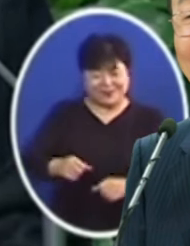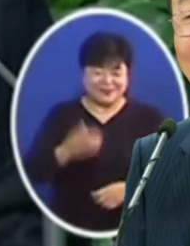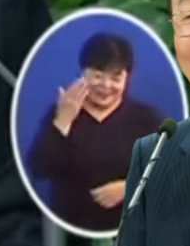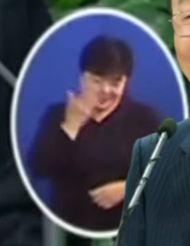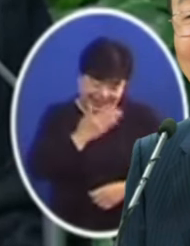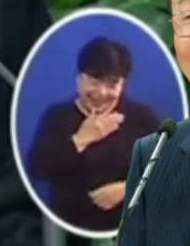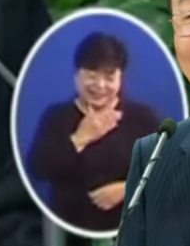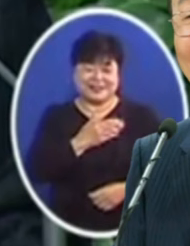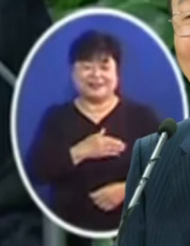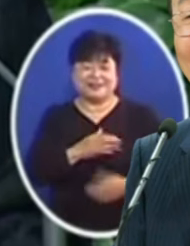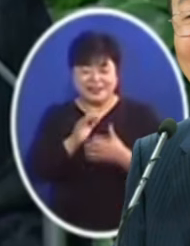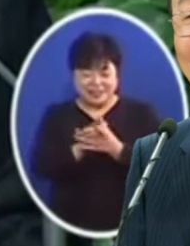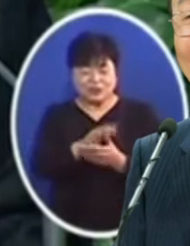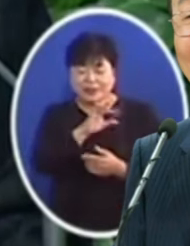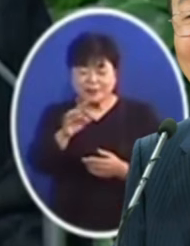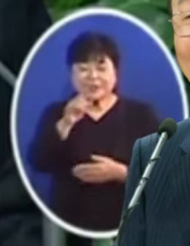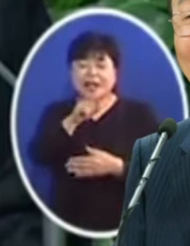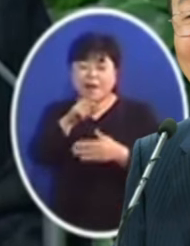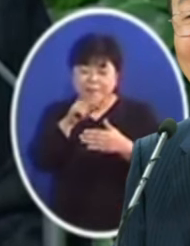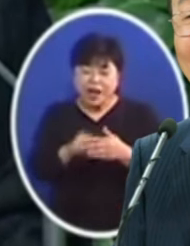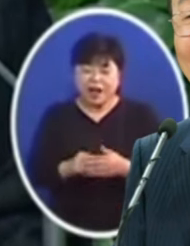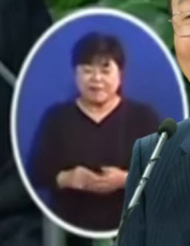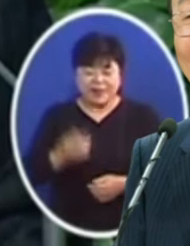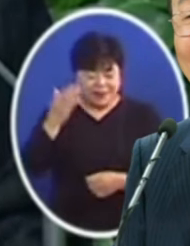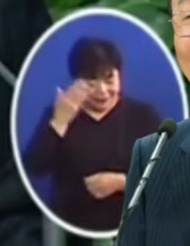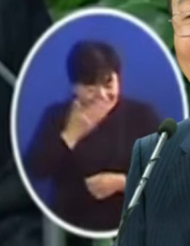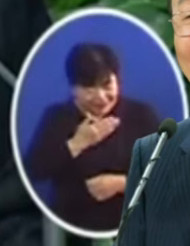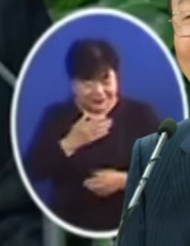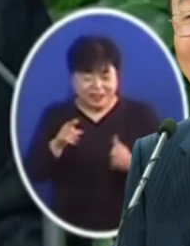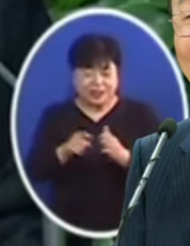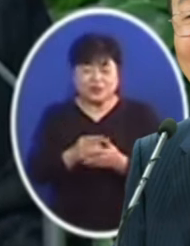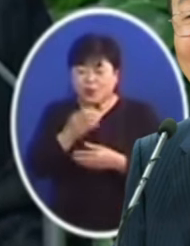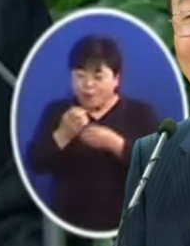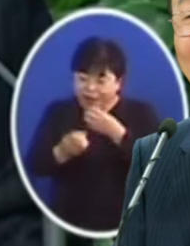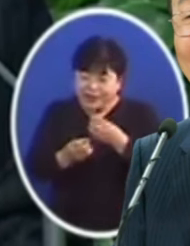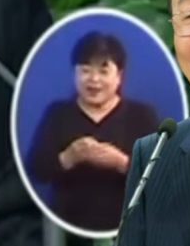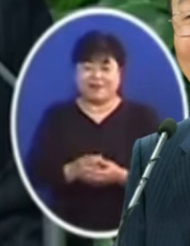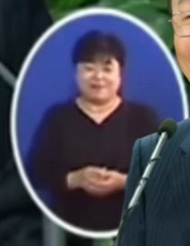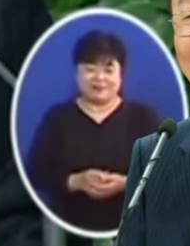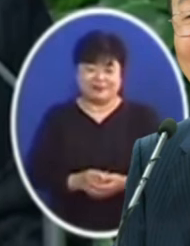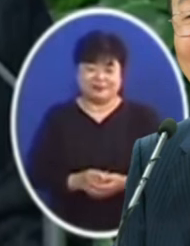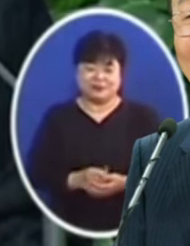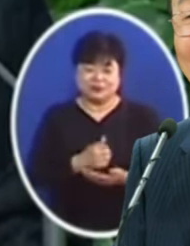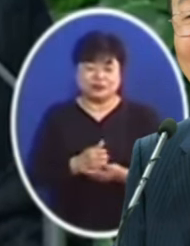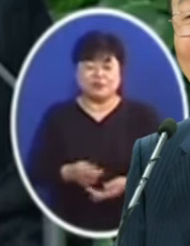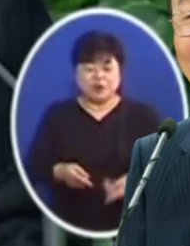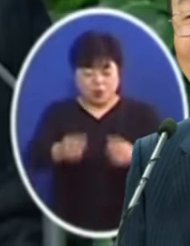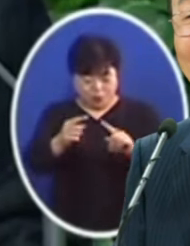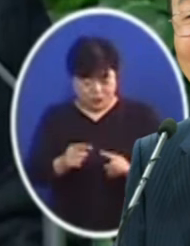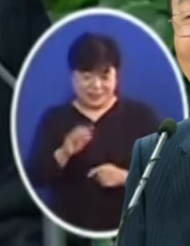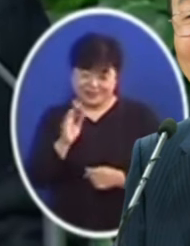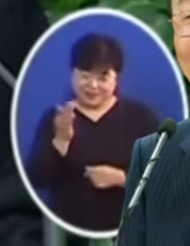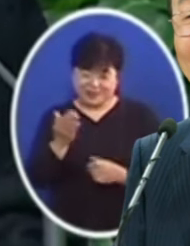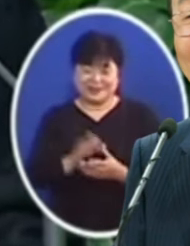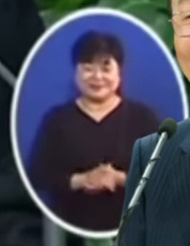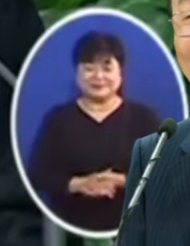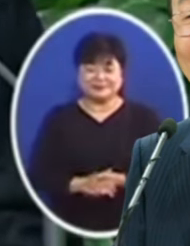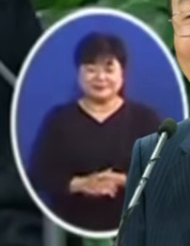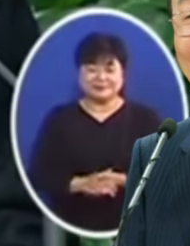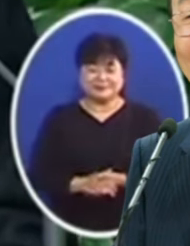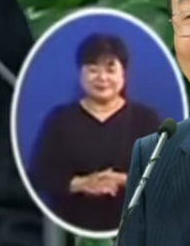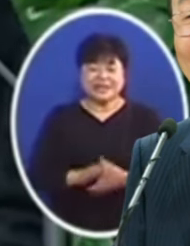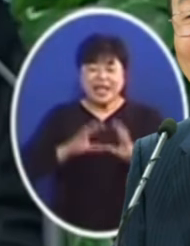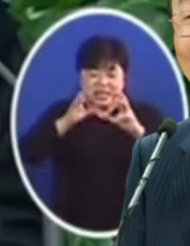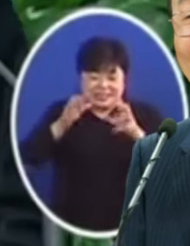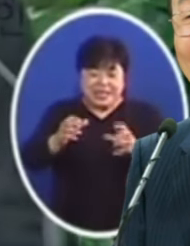그와 같이 우리는 기도할 때마다 마음에 청결하게 하기 위해서 회개하고 정결케 하고 주님을 모시는 것이 좋습니다.